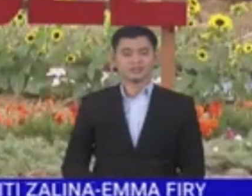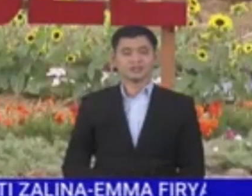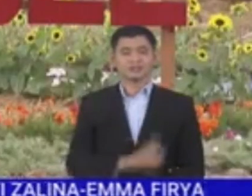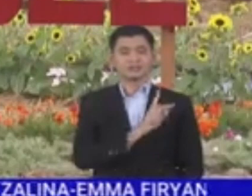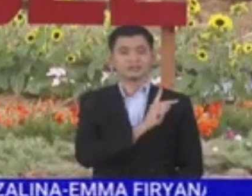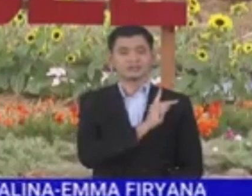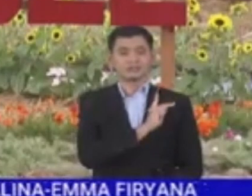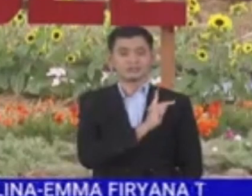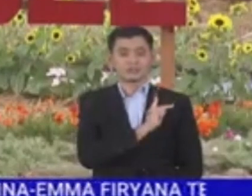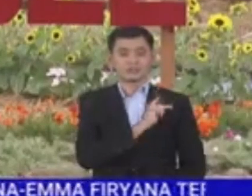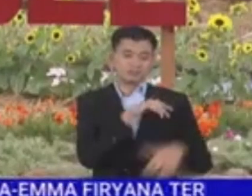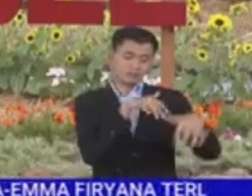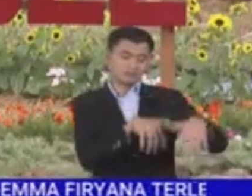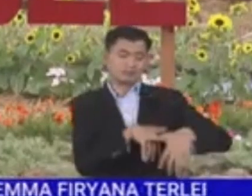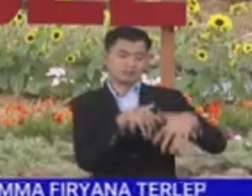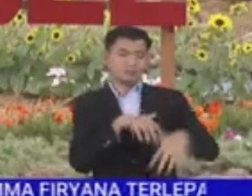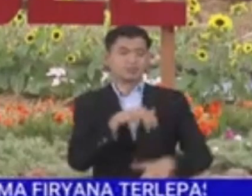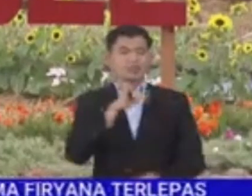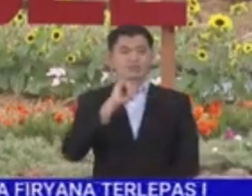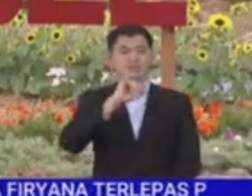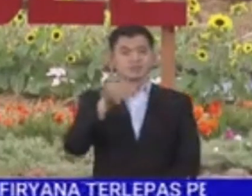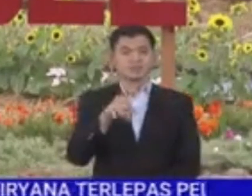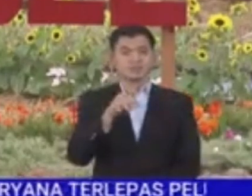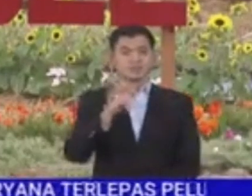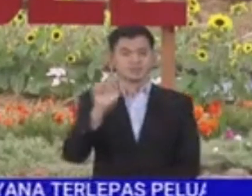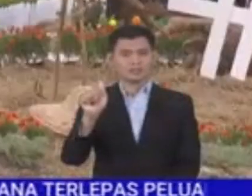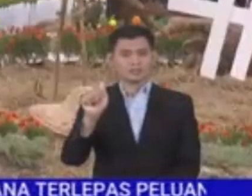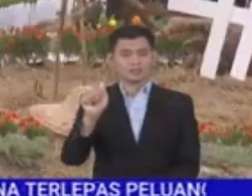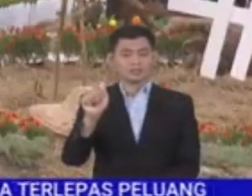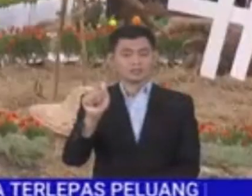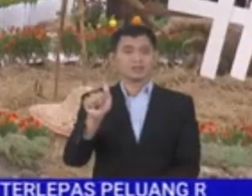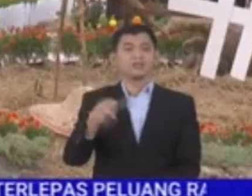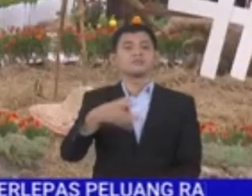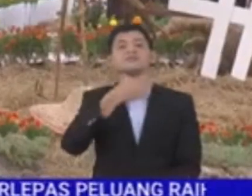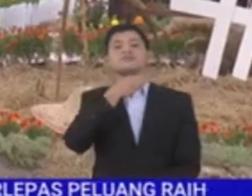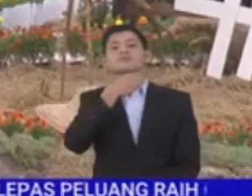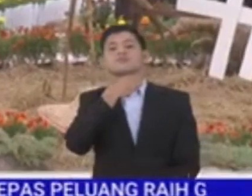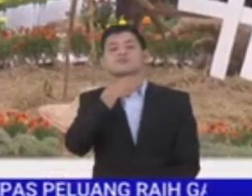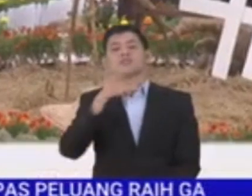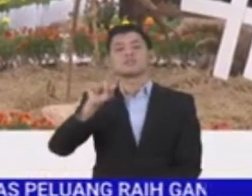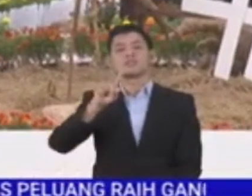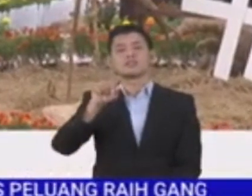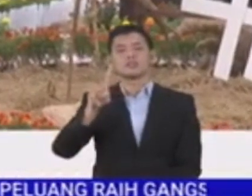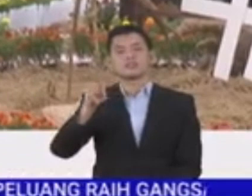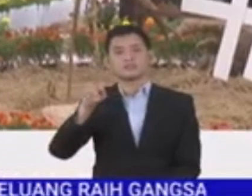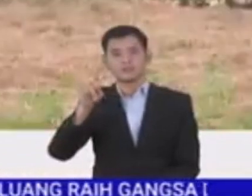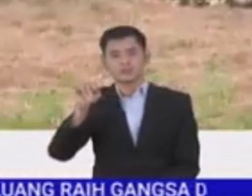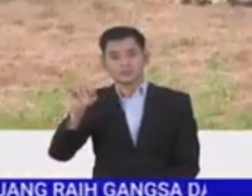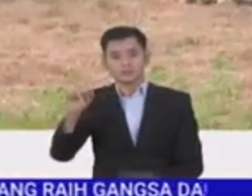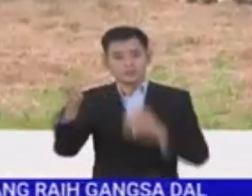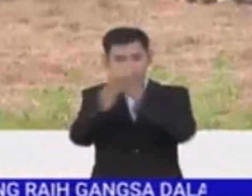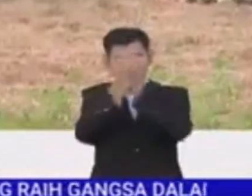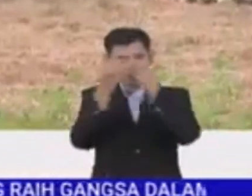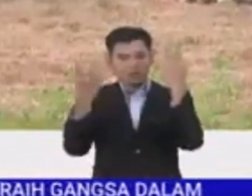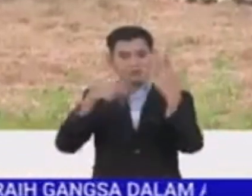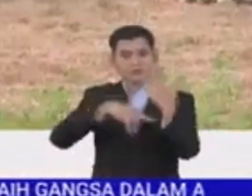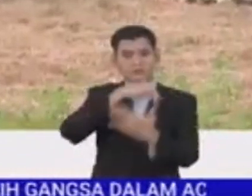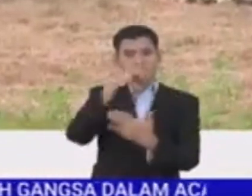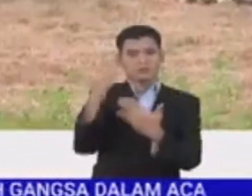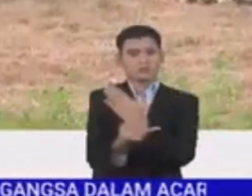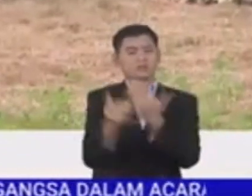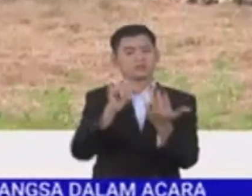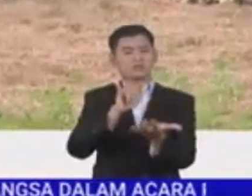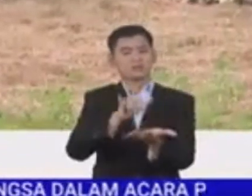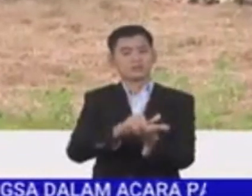Ketua Bahagian Pertanian IADA Seberang Perak Aslinawati Abdul Syukur memberitahu projek tersebut dijalankan secara